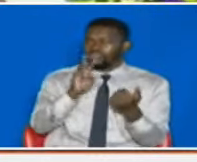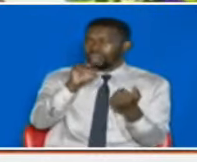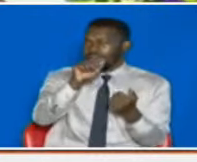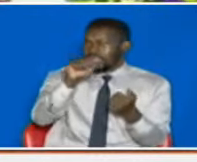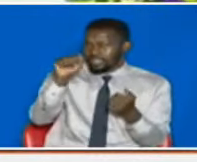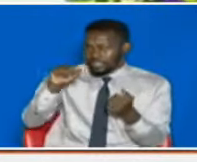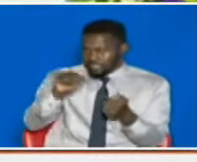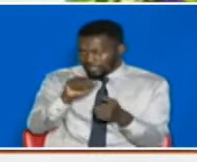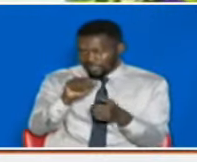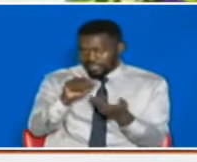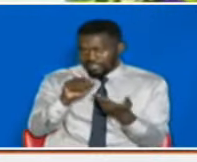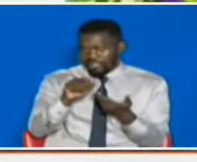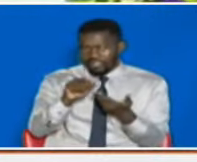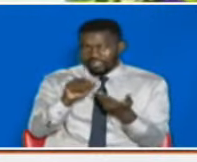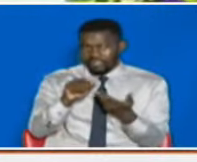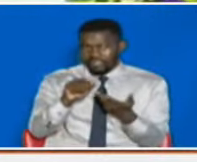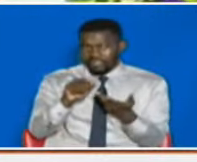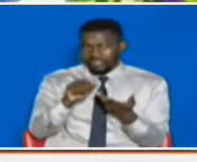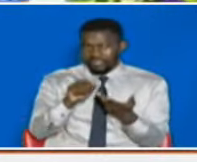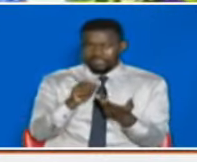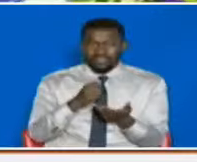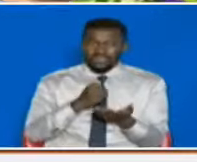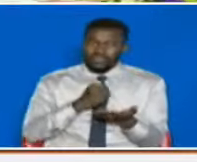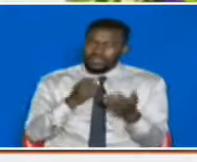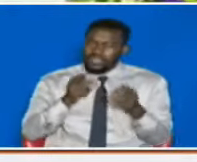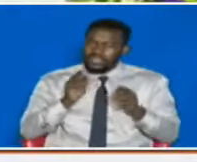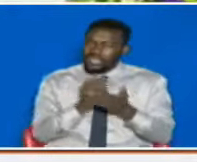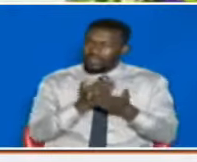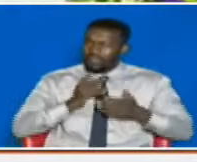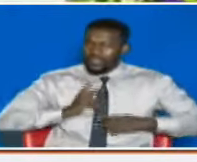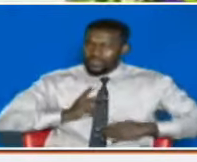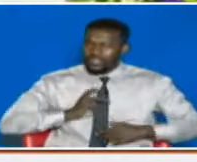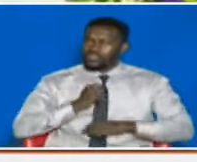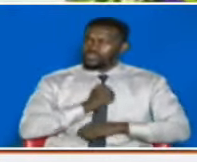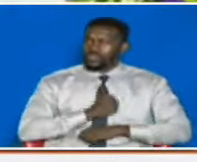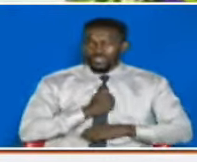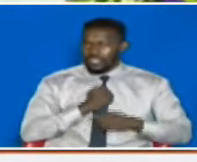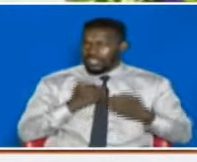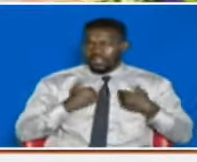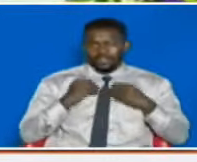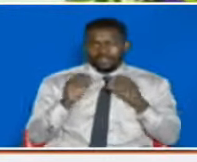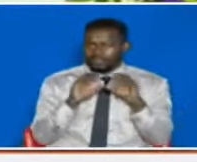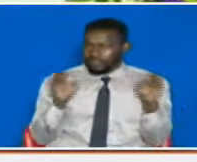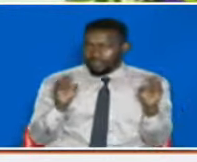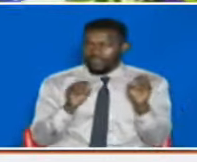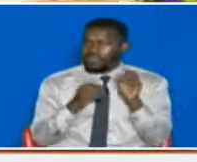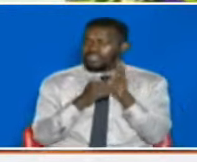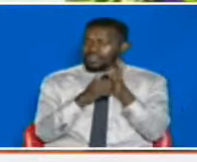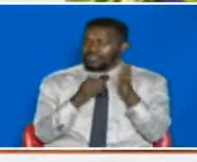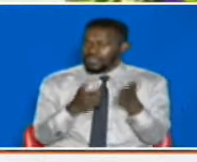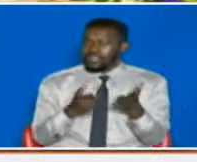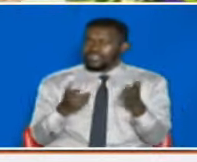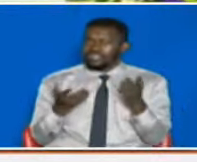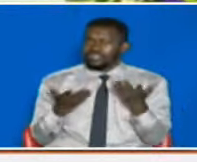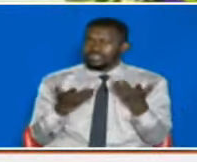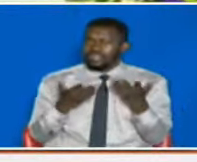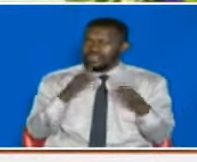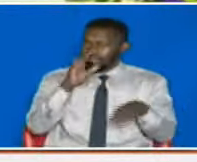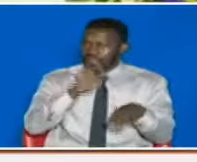wengine ilienda wapi? Mtu tayari amepata mafuriko,